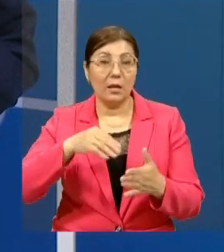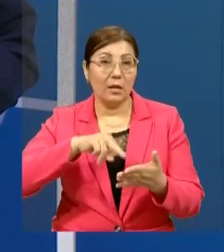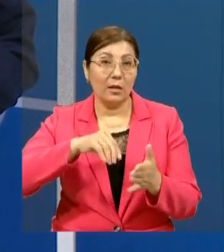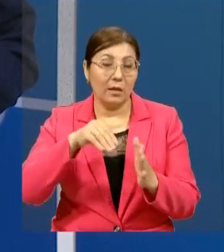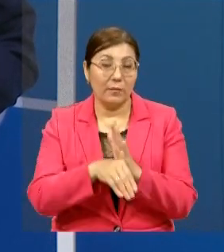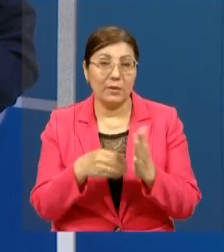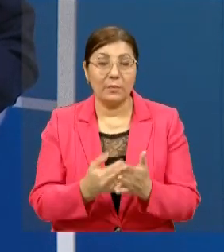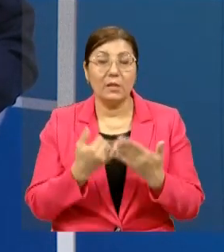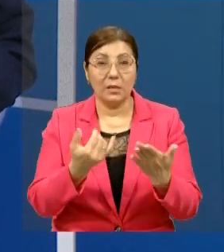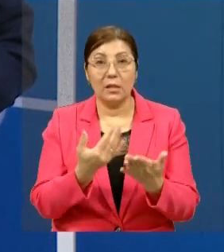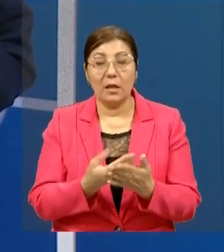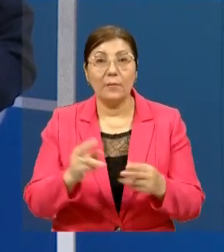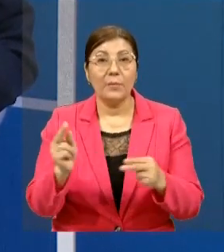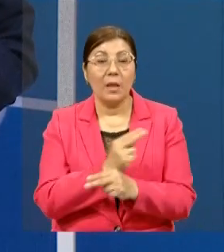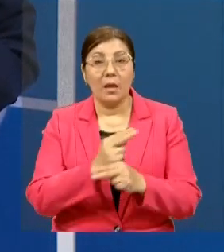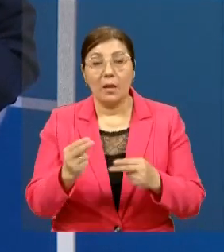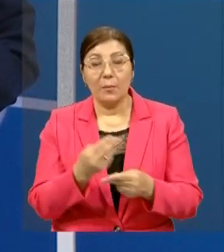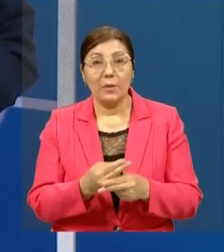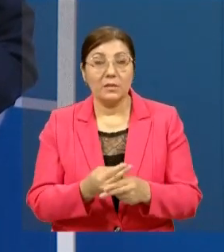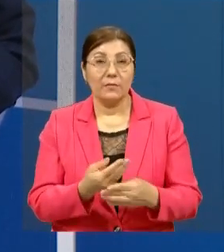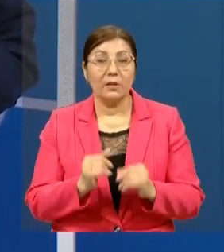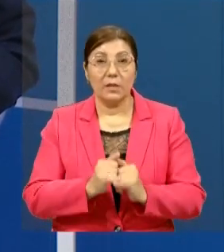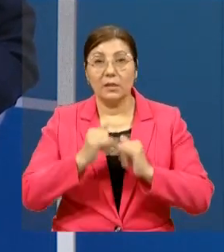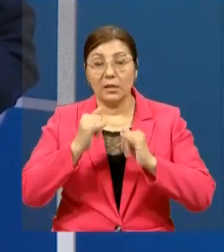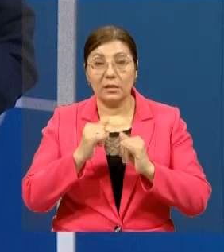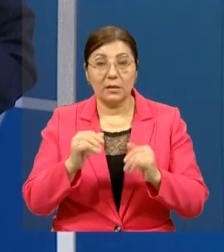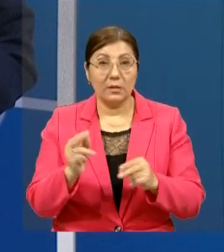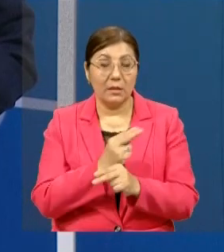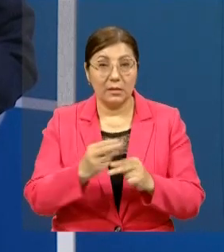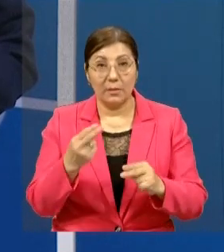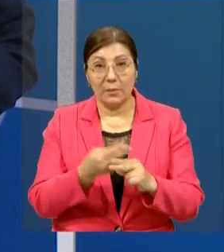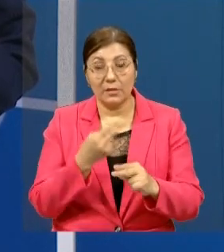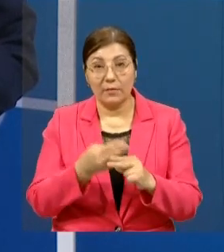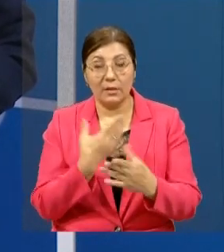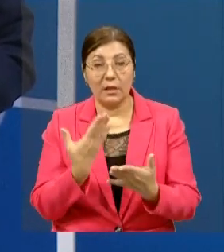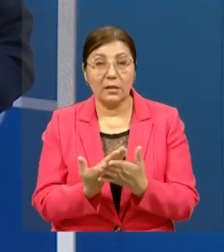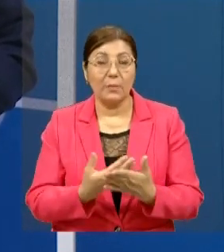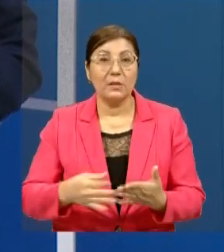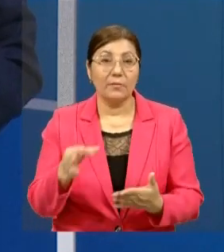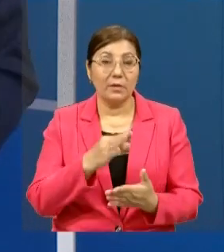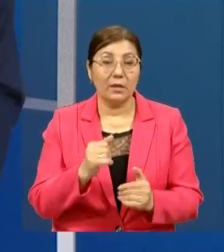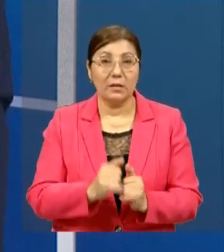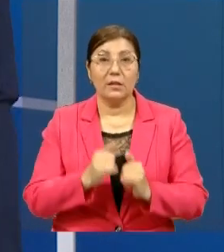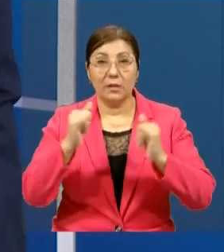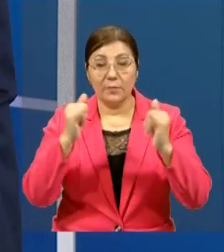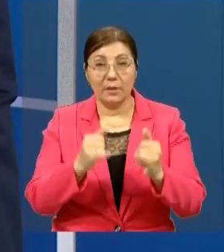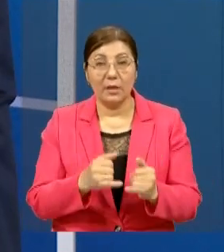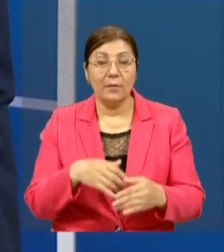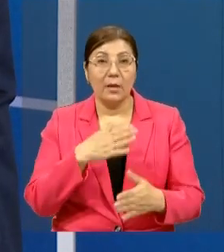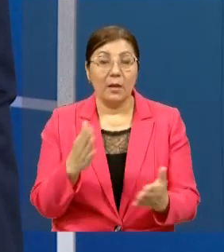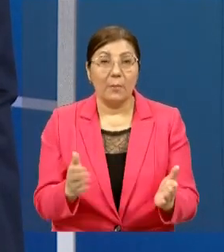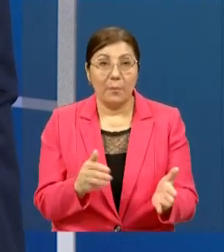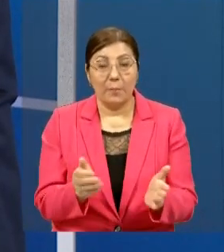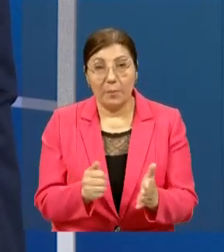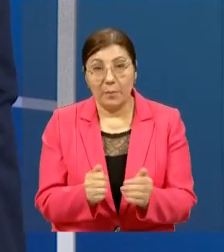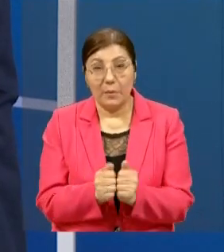устранение административных препятствий и развития благоприятной бизнес-среды в регионе А в рамках развития придорожного сервиса